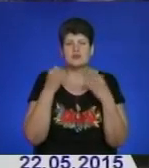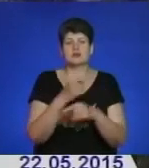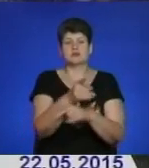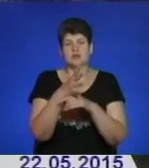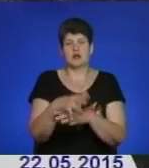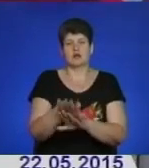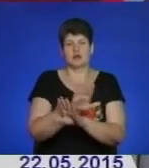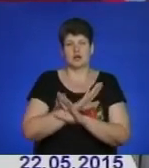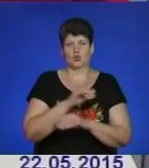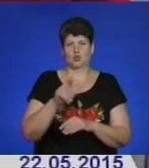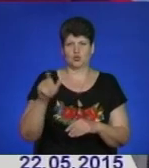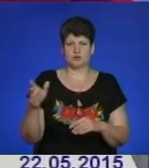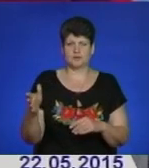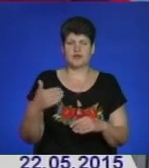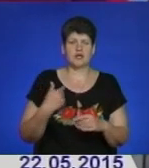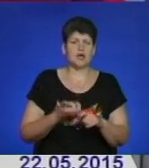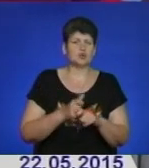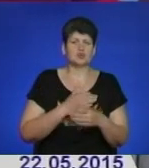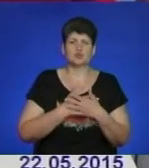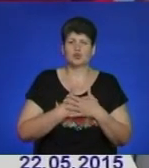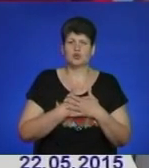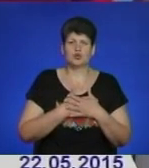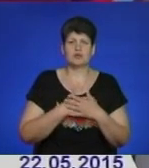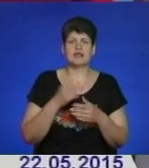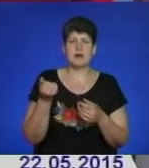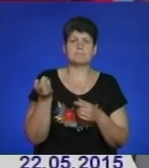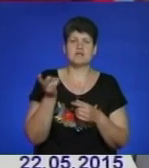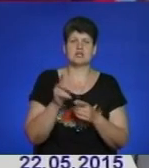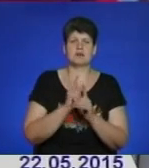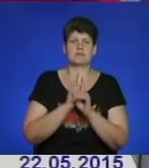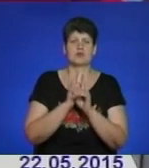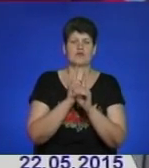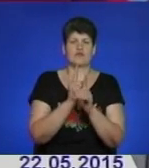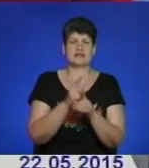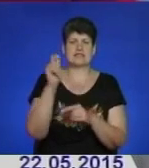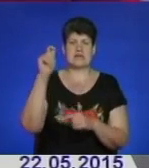та гинуть люди. Я його дуже люблю і я його прийшла провести на війну.